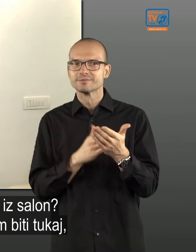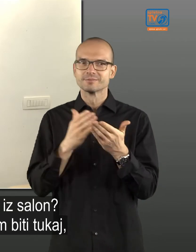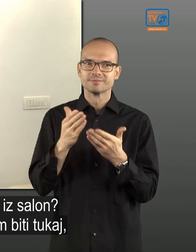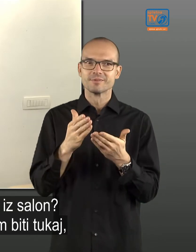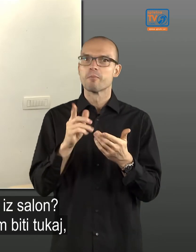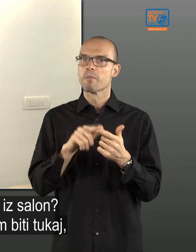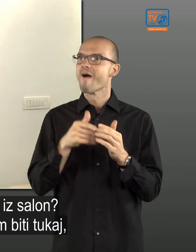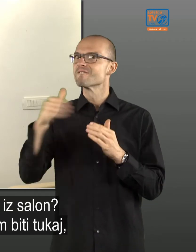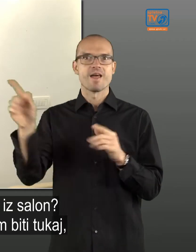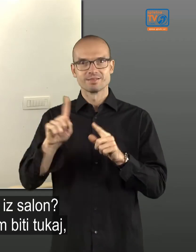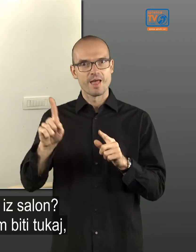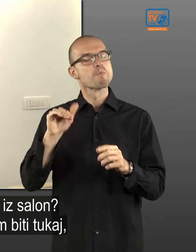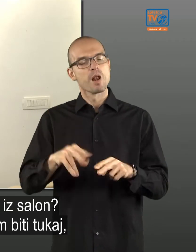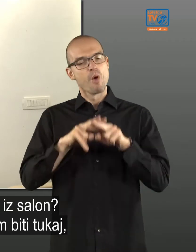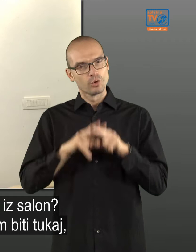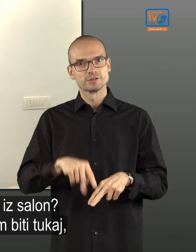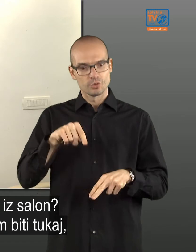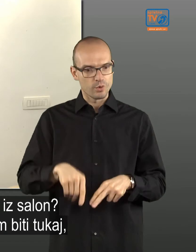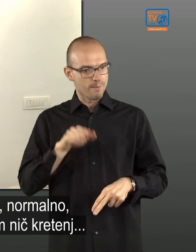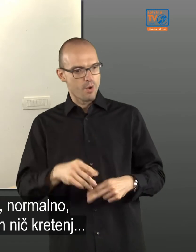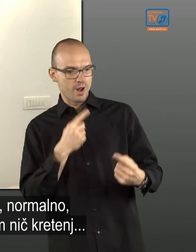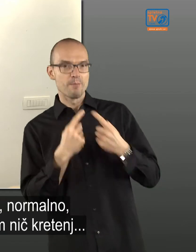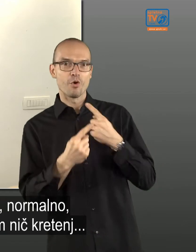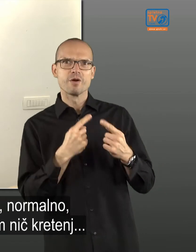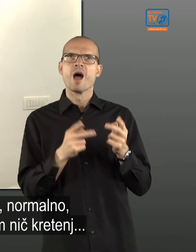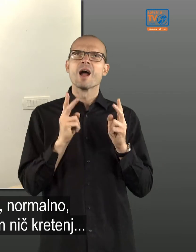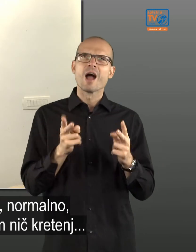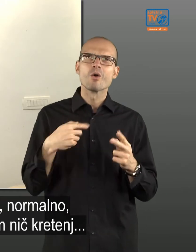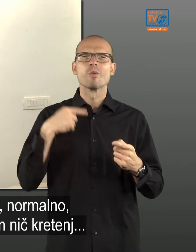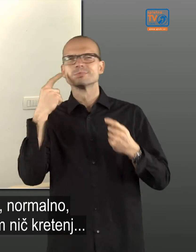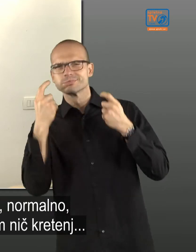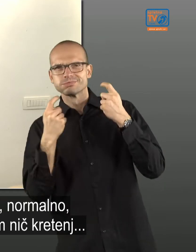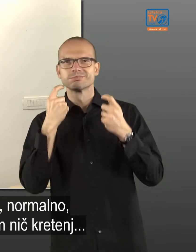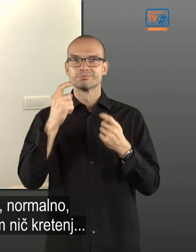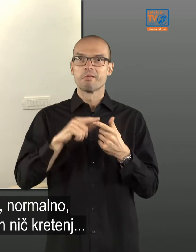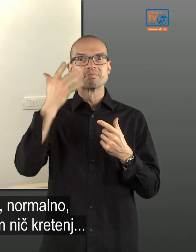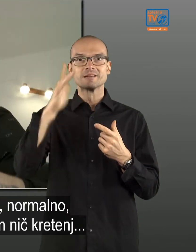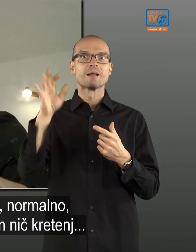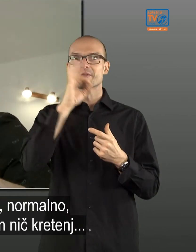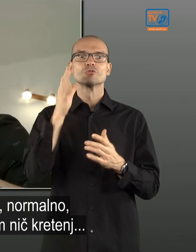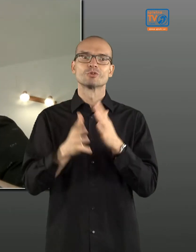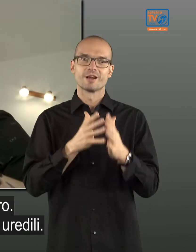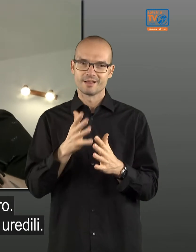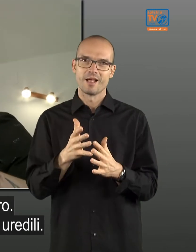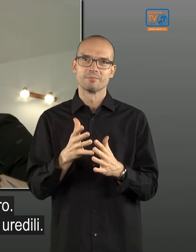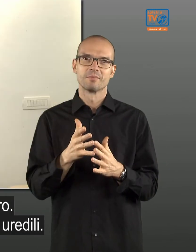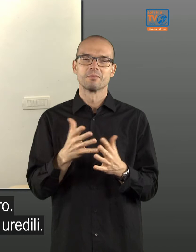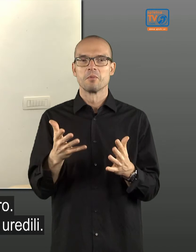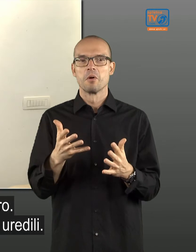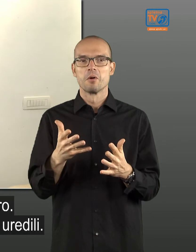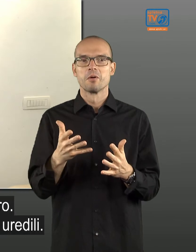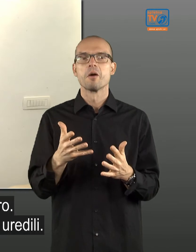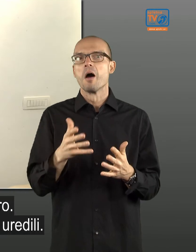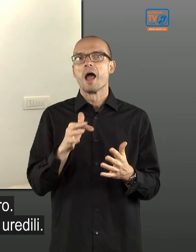kar ven salona? Ne, valjda moram biti tle, se sporazumeti, no, normalno, sam kako, ne? Če ne znam nič kretan, točno se. Ampak dober,